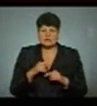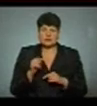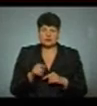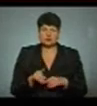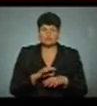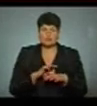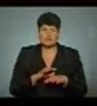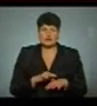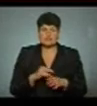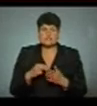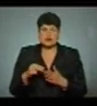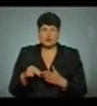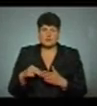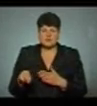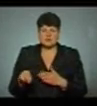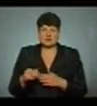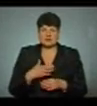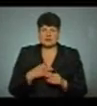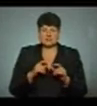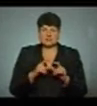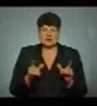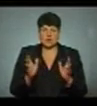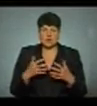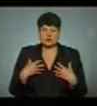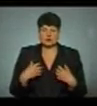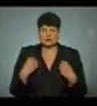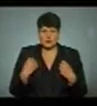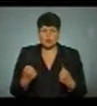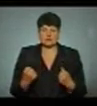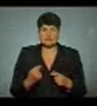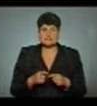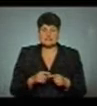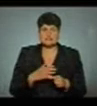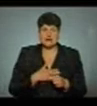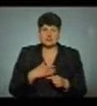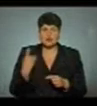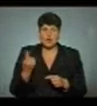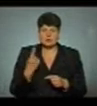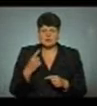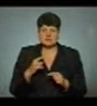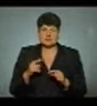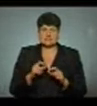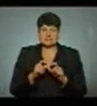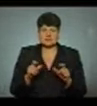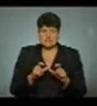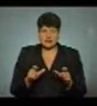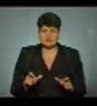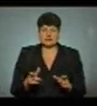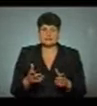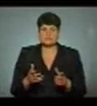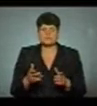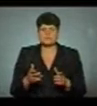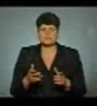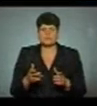провели закупівлі наші заклади охорони здоров'я. Це наші обласні заклади, також база